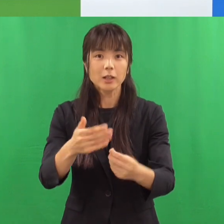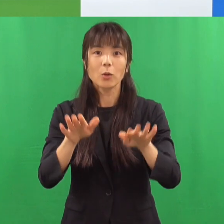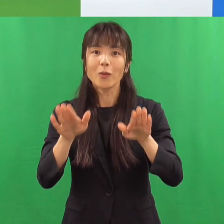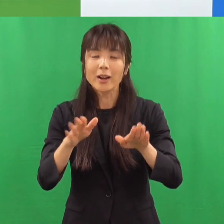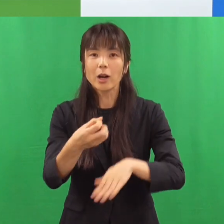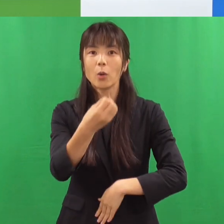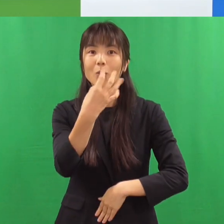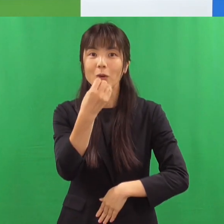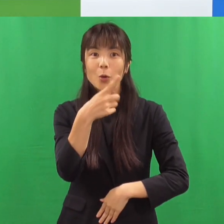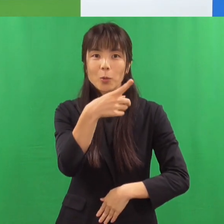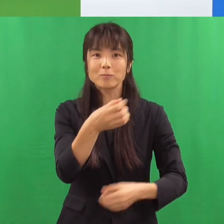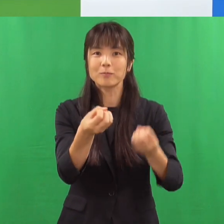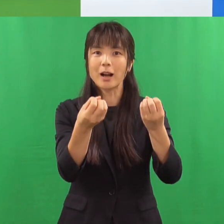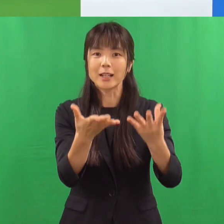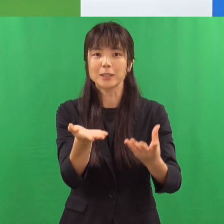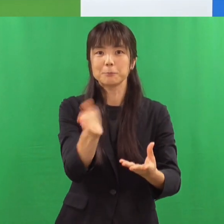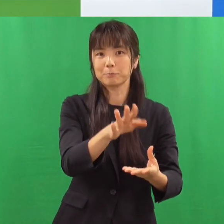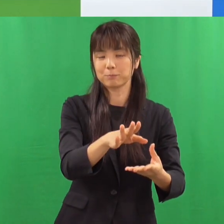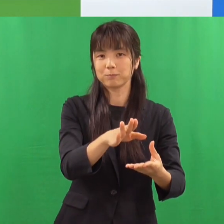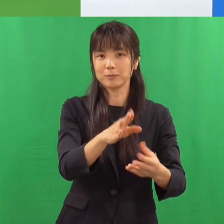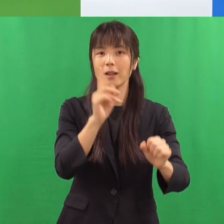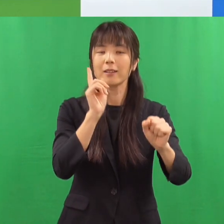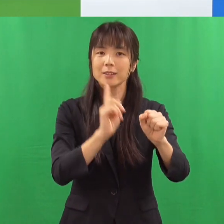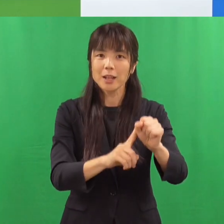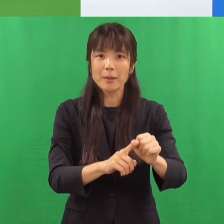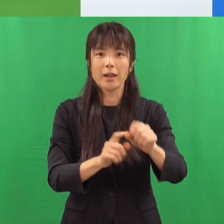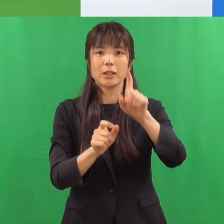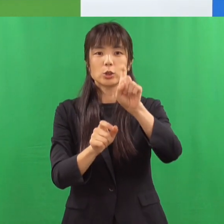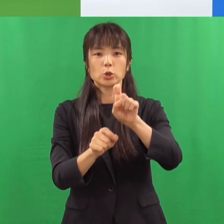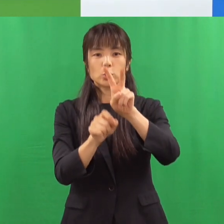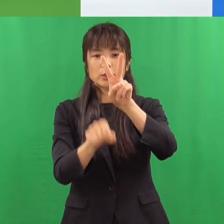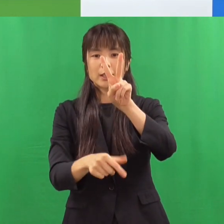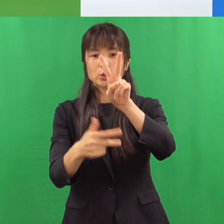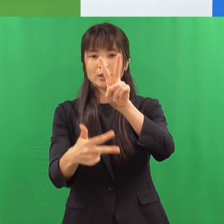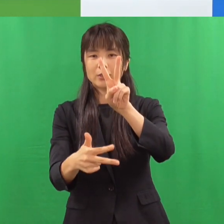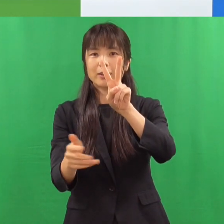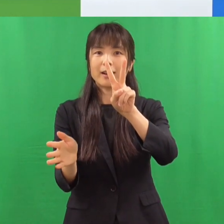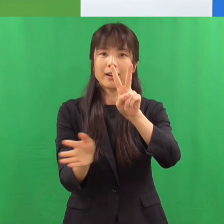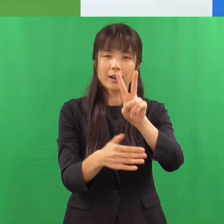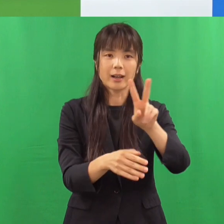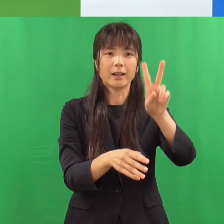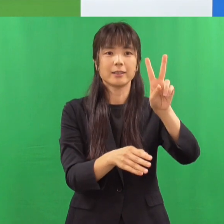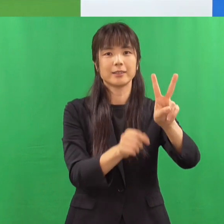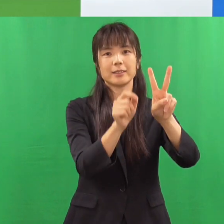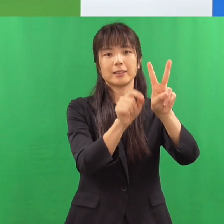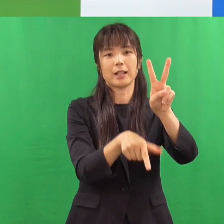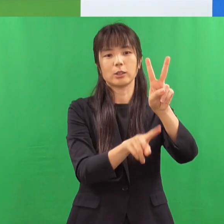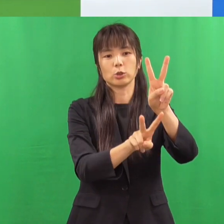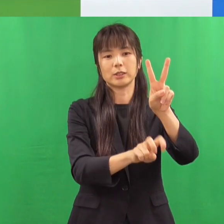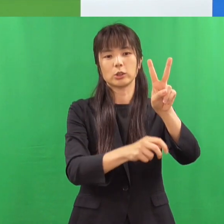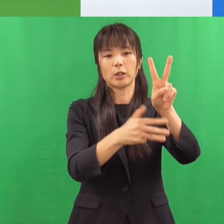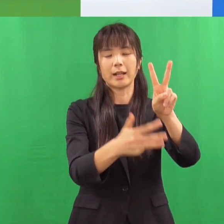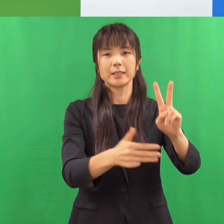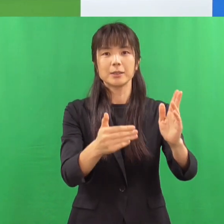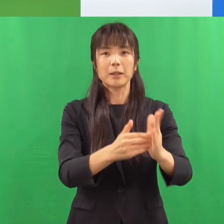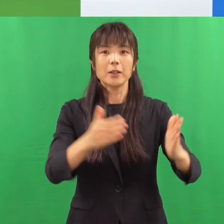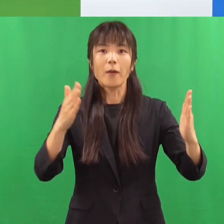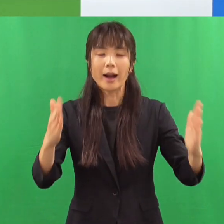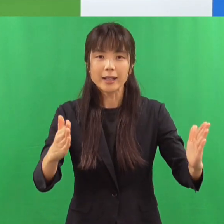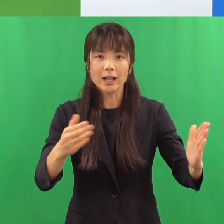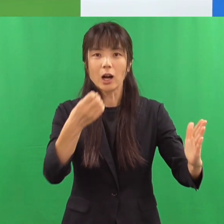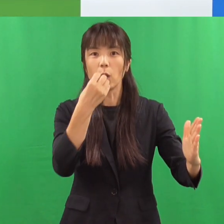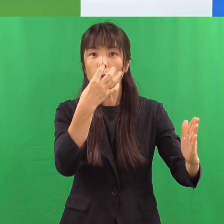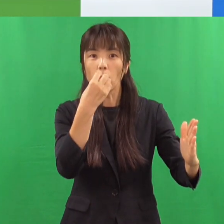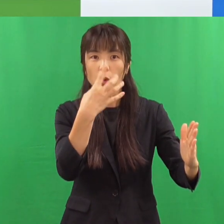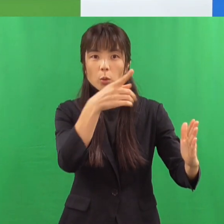就航キャンペーンでは香港線が就航する12月7日から来年2月28日までを対象旅行期間として